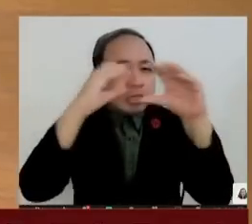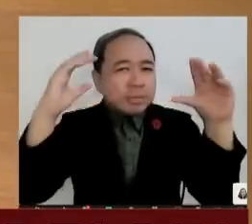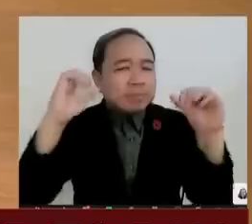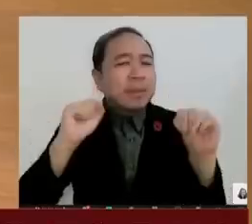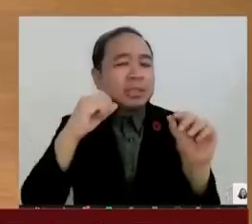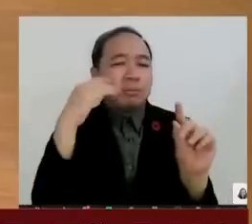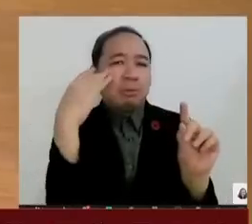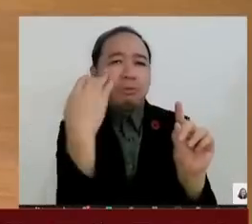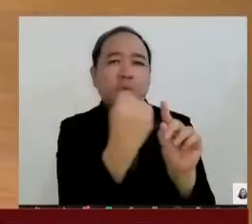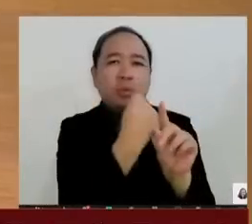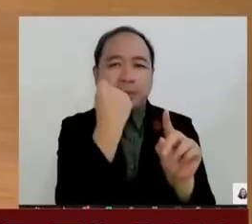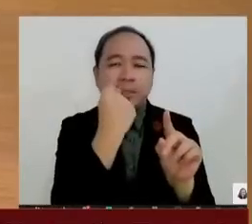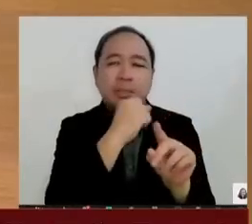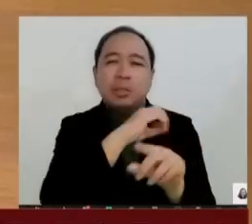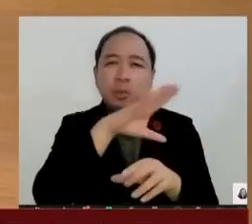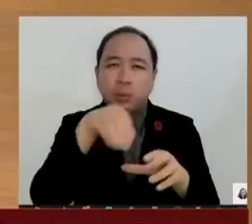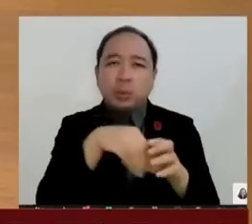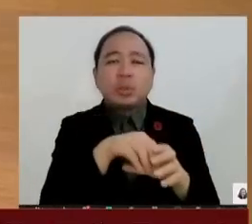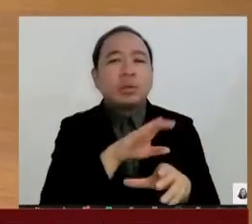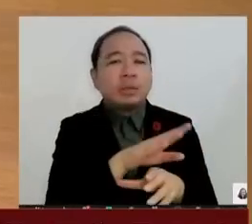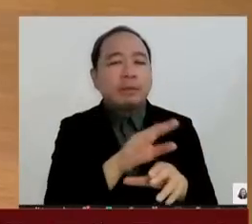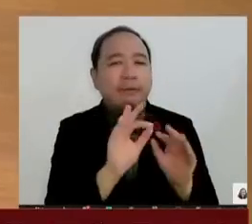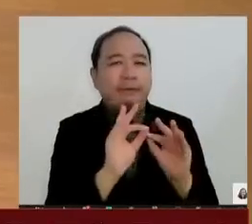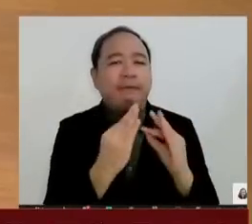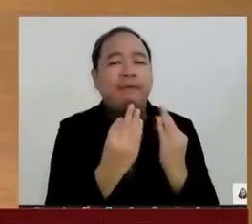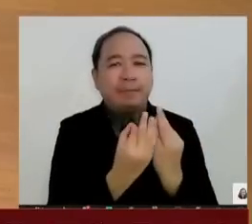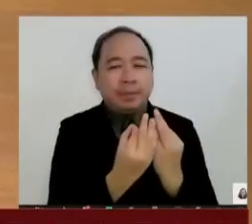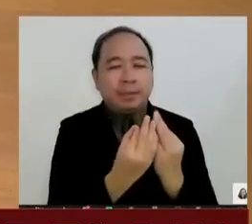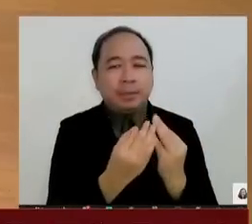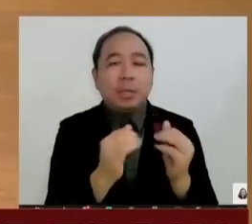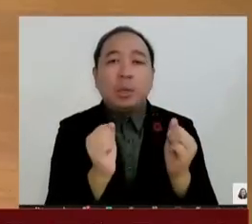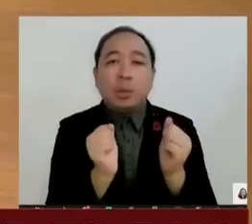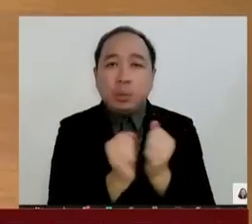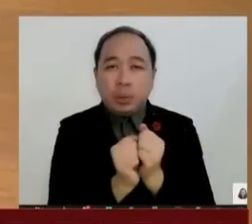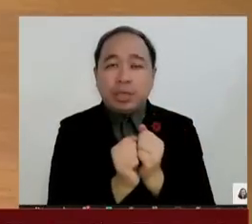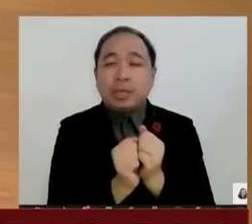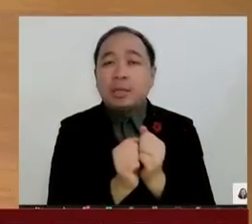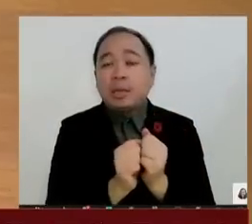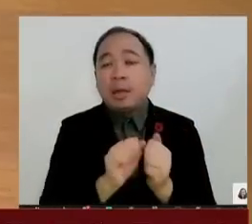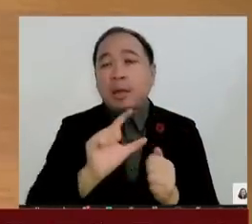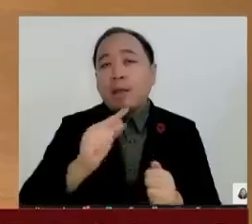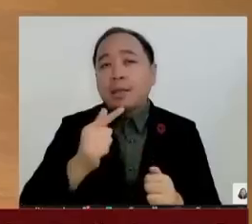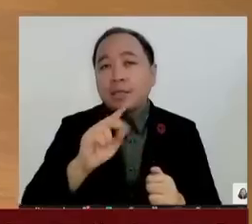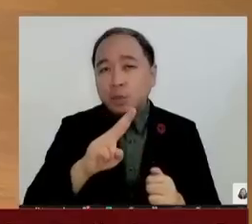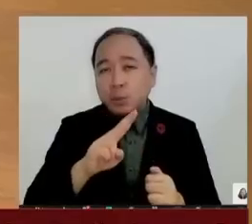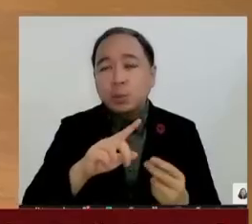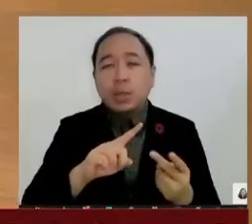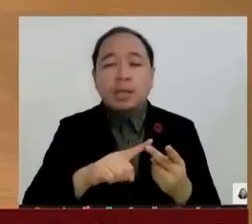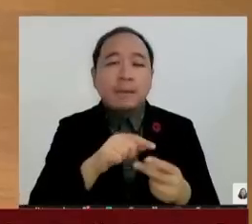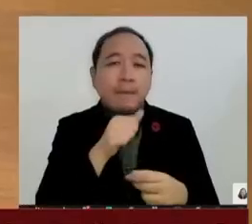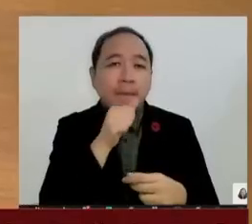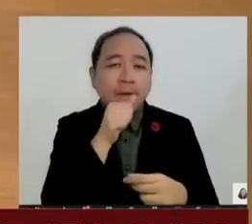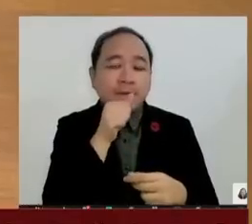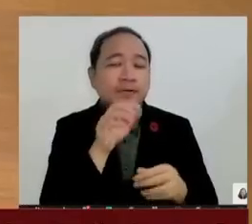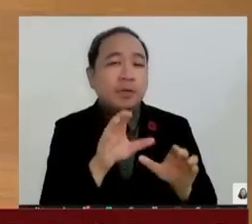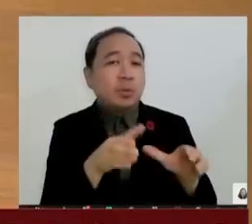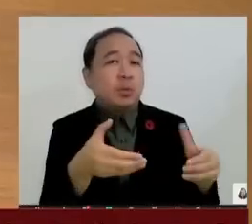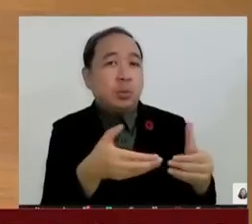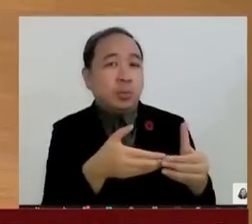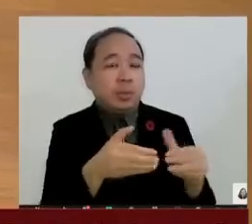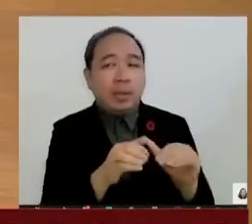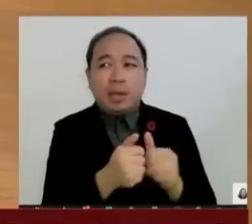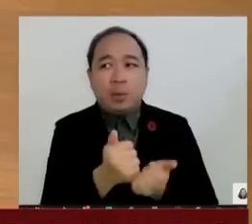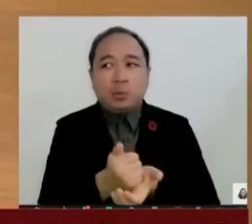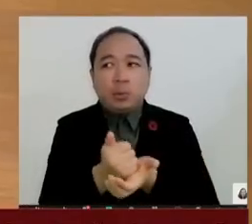ang inaasam na tahanan. Katuwang natin ang lokal na pamahalaan at pribadong sektor upang matulungan ang